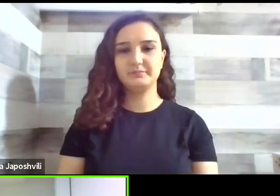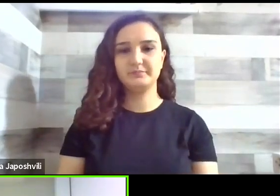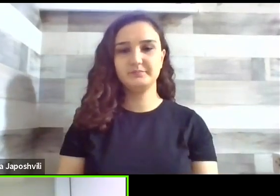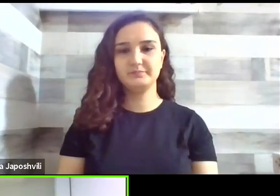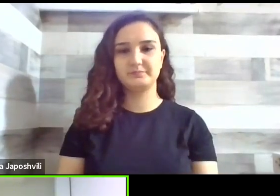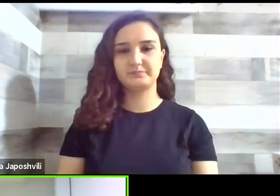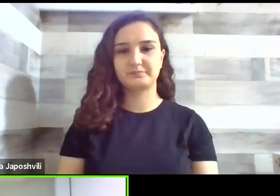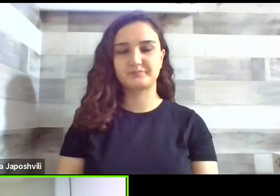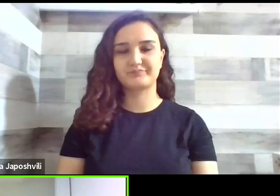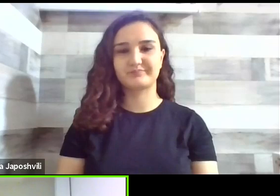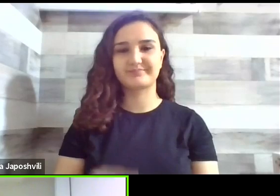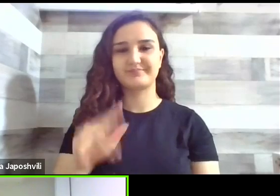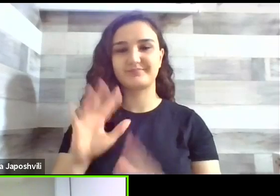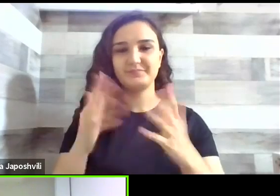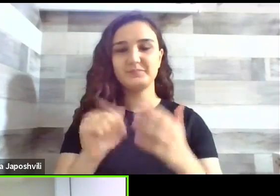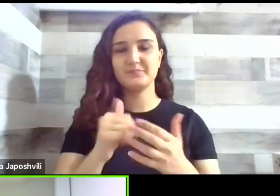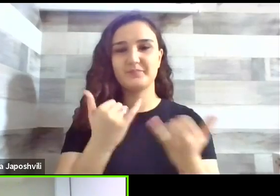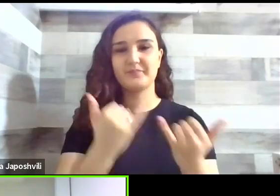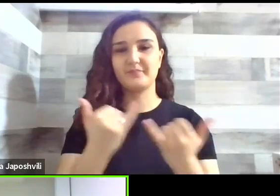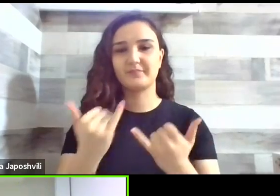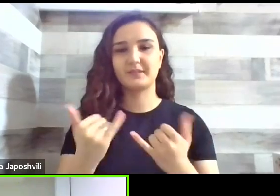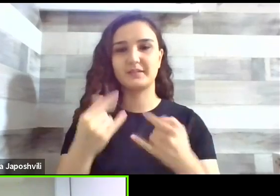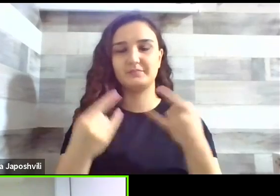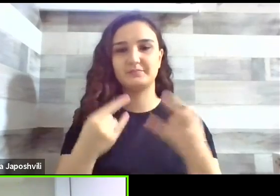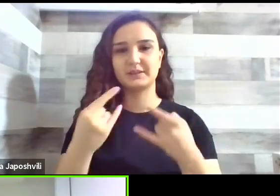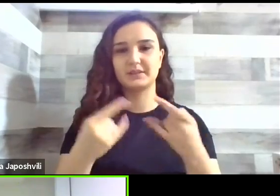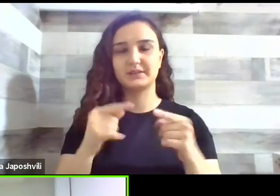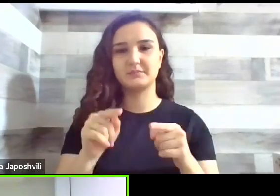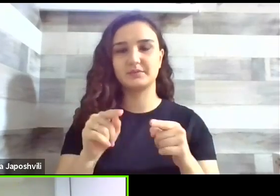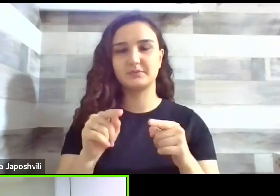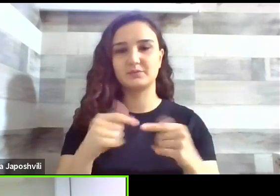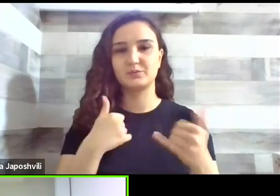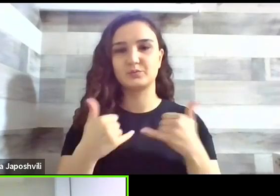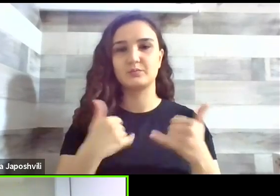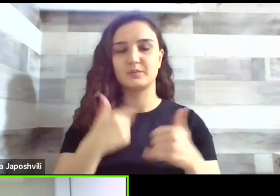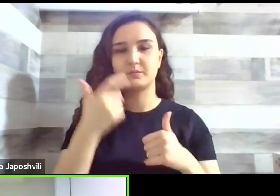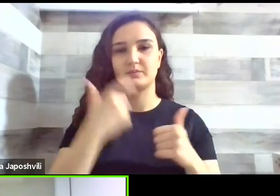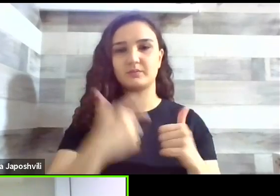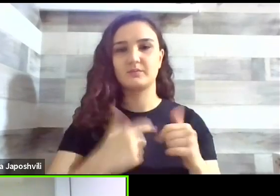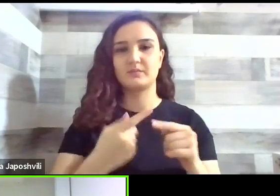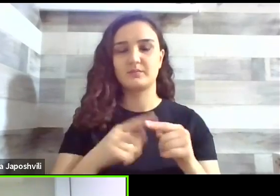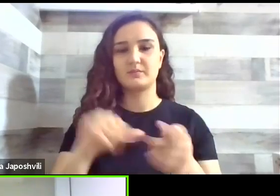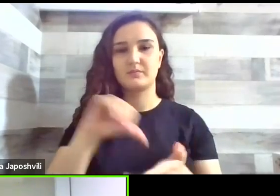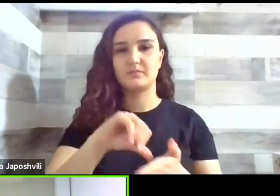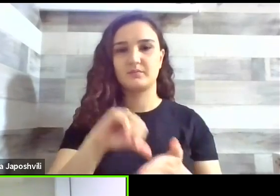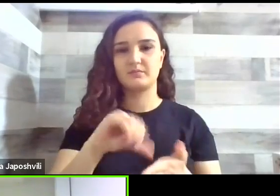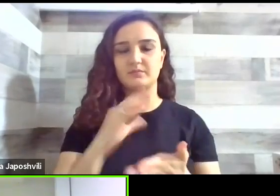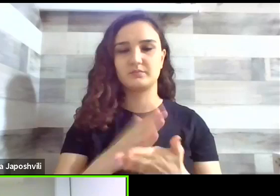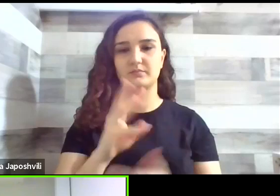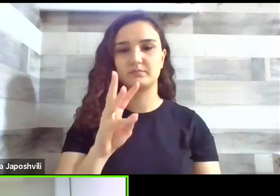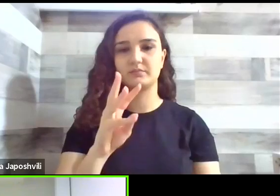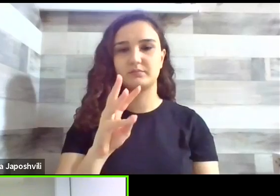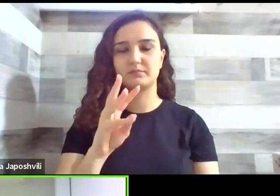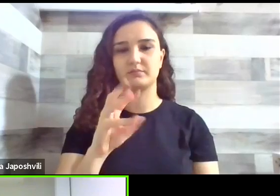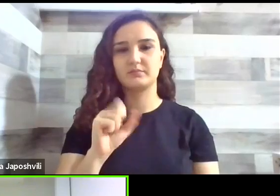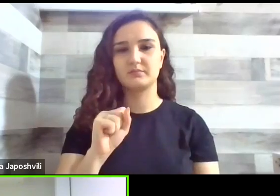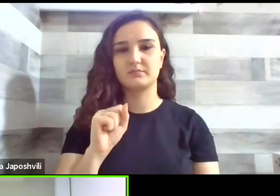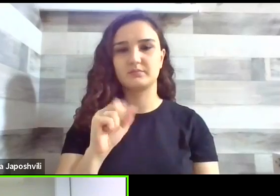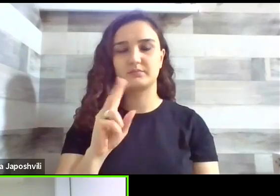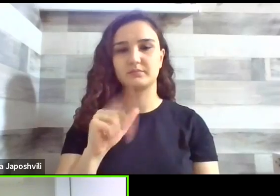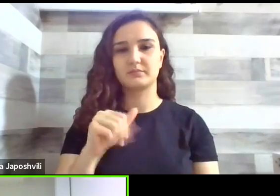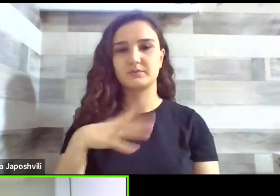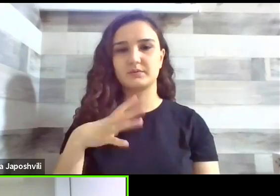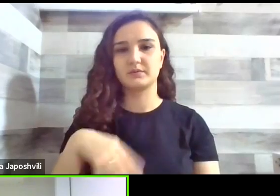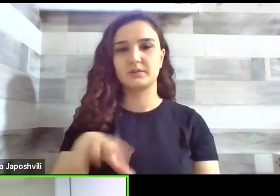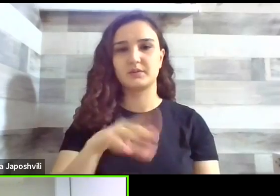Ამ შემთხვევაში, როგორც დღევანდელი გადაცემის სტუმარი, წარმოვადგენ მაგ საქართველოს